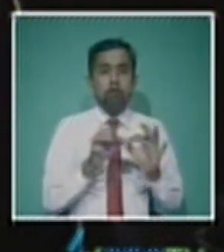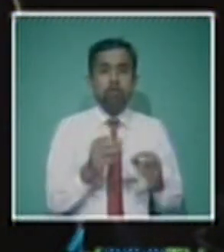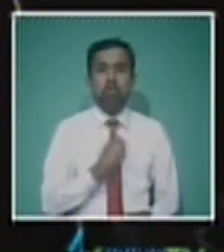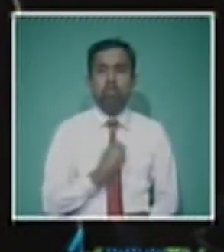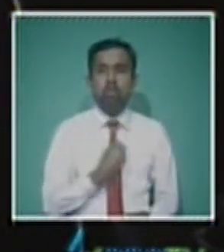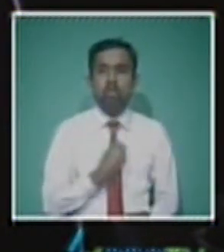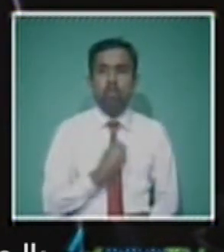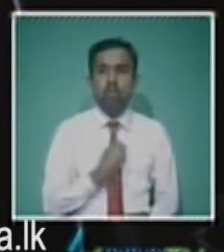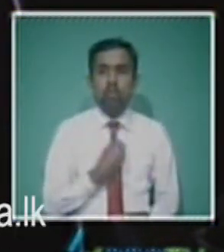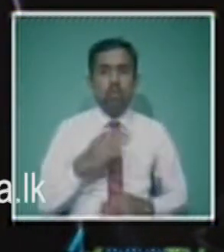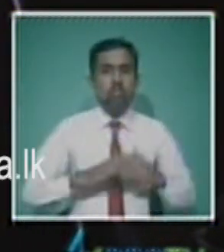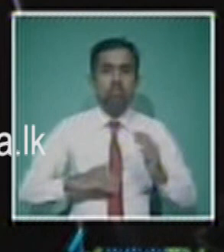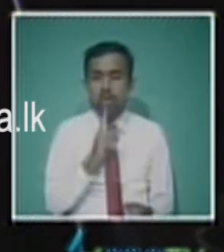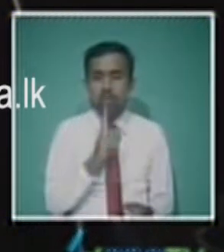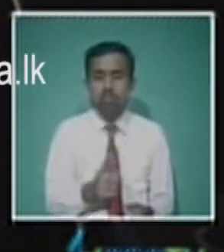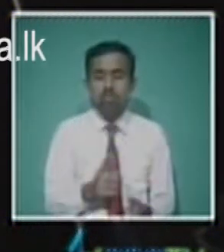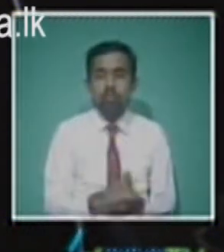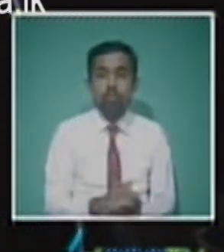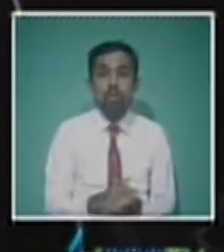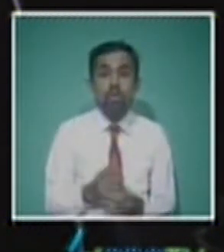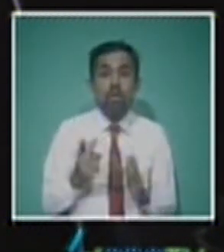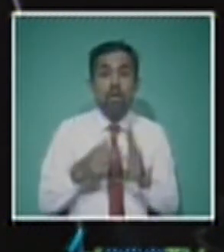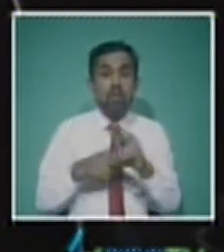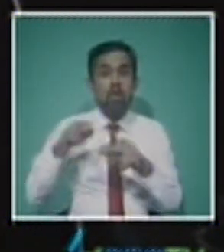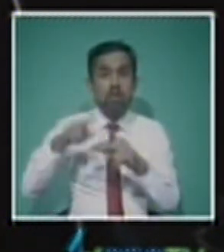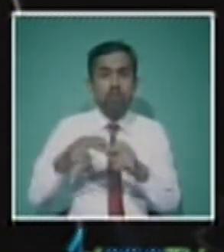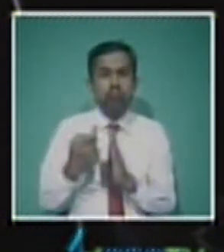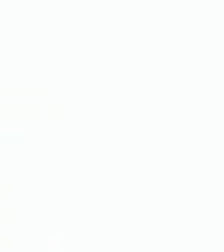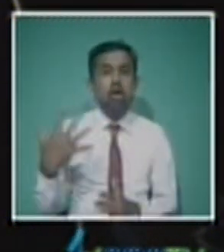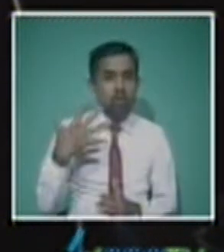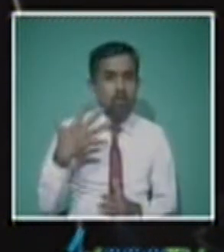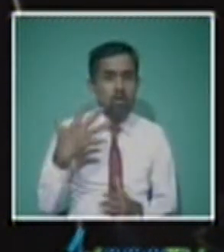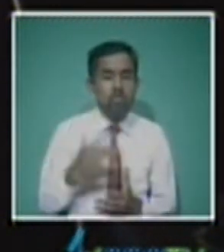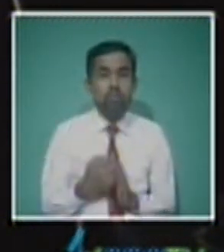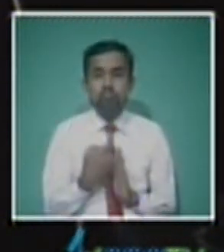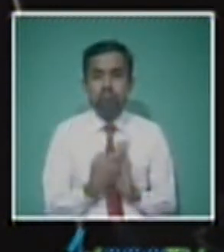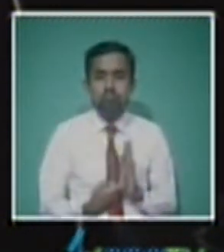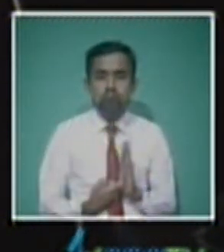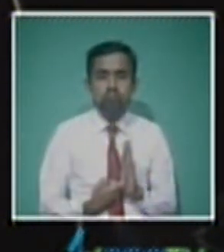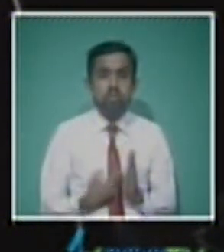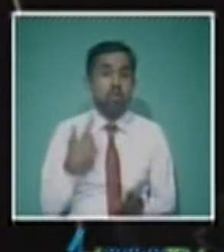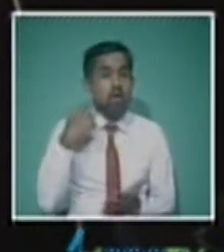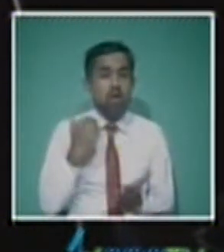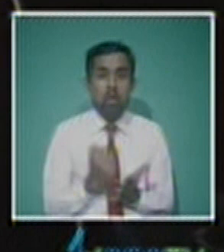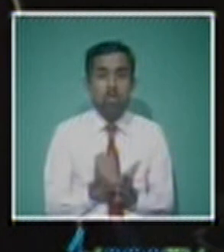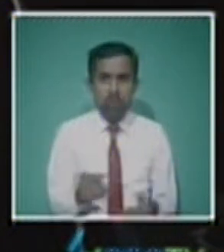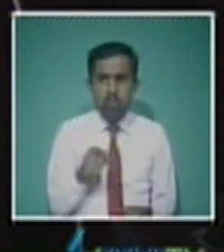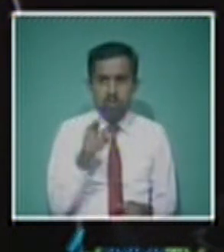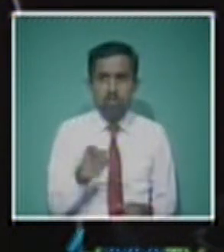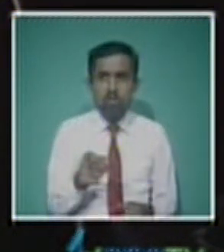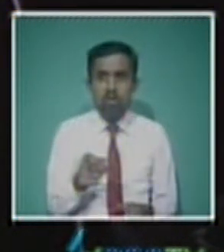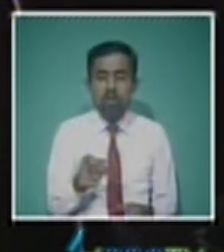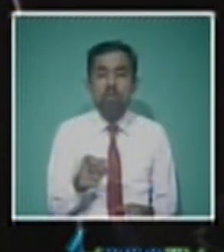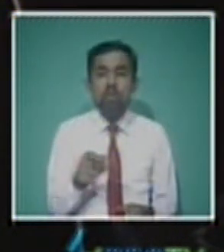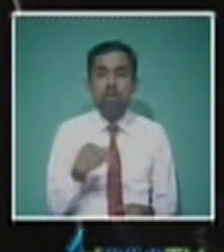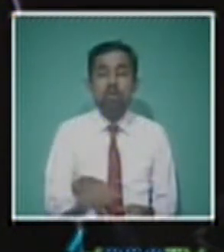3ක් ලැබුණා. දැන් ඒක පාවිච්චි කළා ඉවරයි. මූල්‍යමර අර මොදල කොන්දේසි පනවනවා. ඒ කොන්දේසි බොහොම දුෂ්කරයි කියලාත් කියනවා.